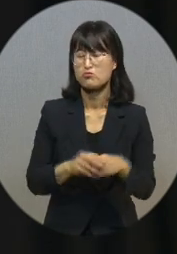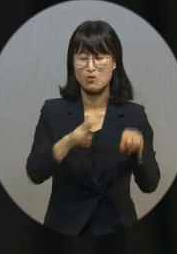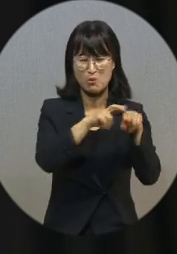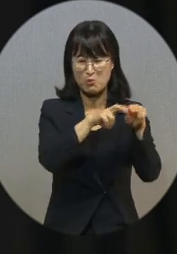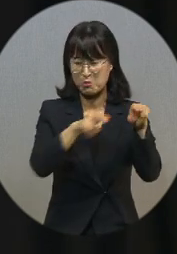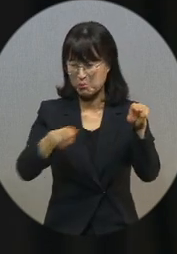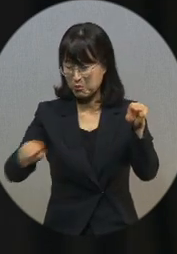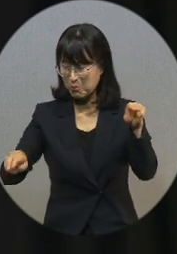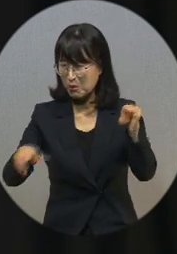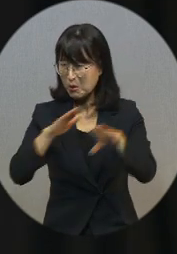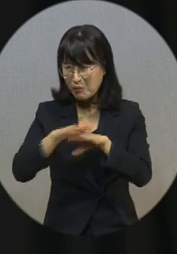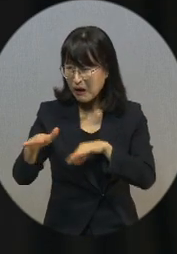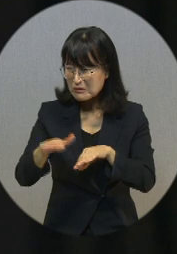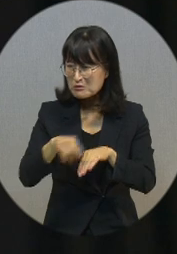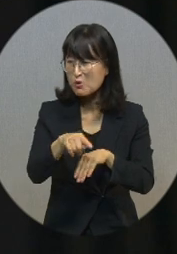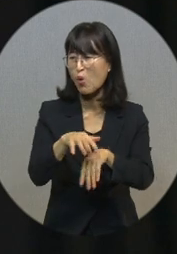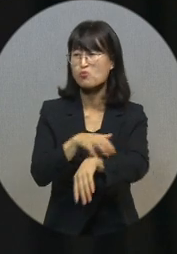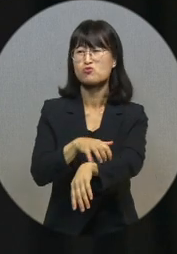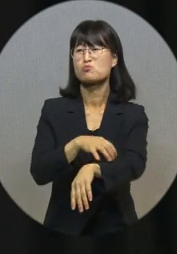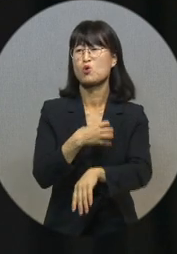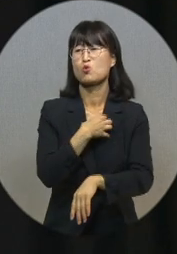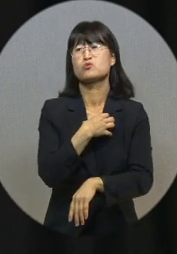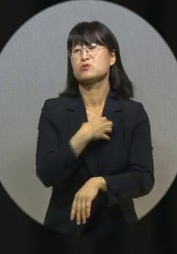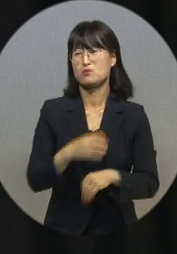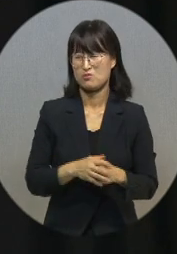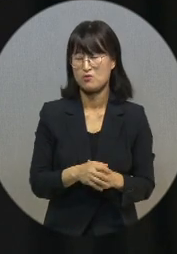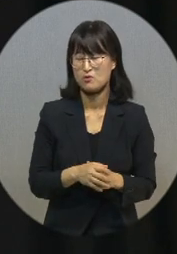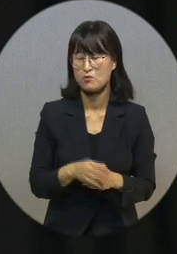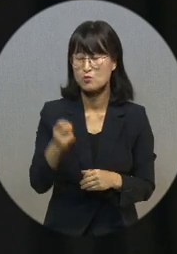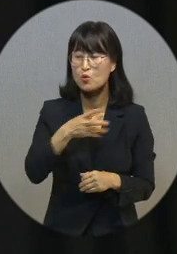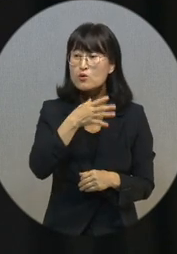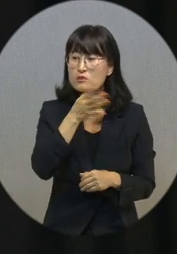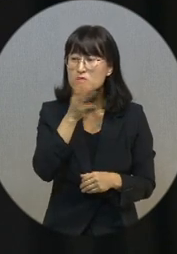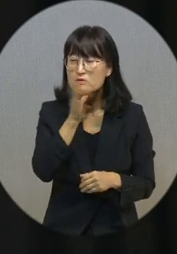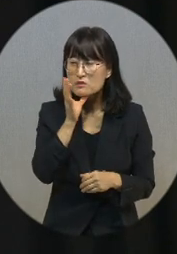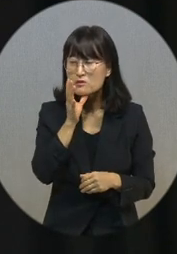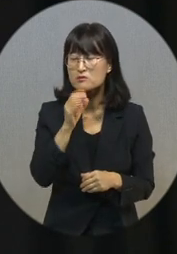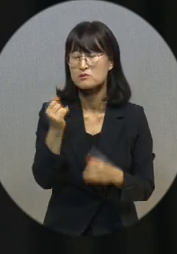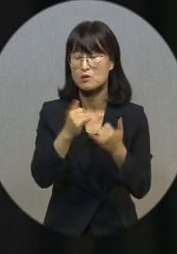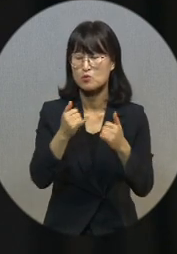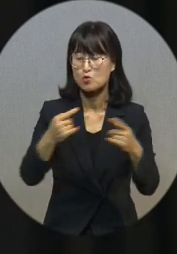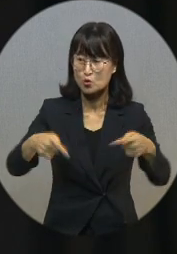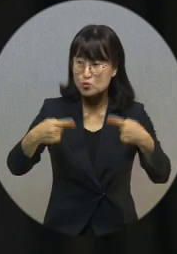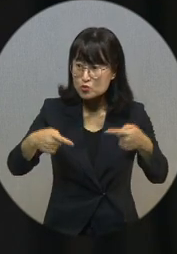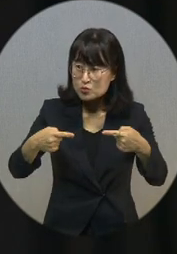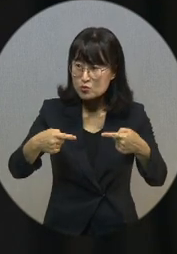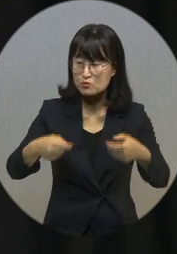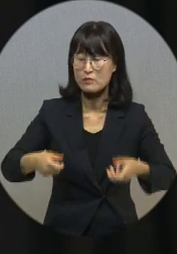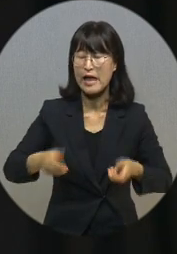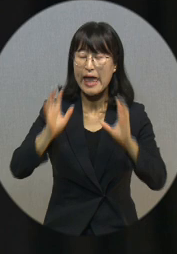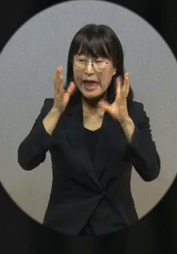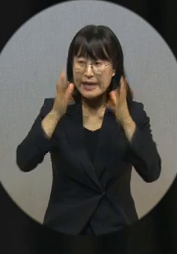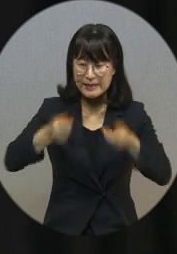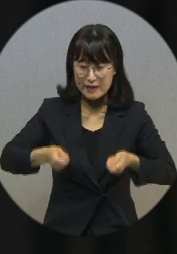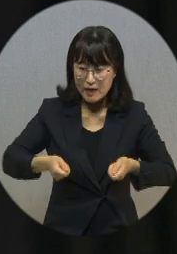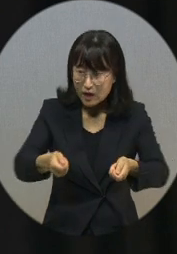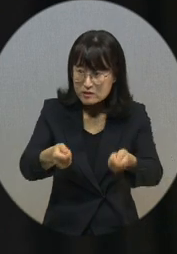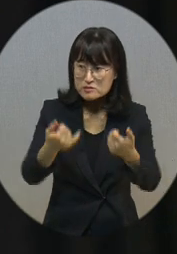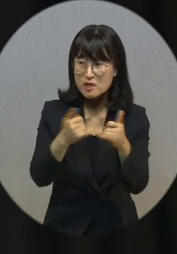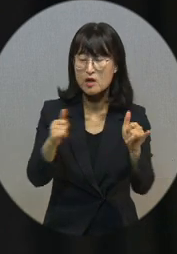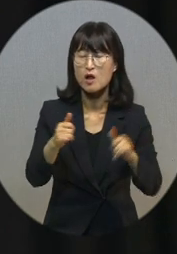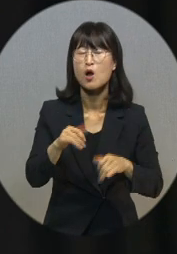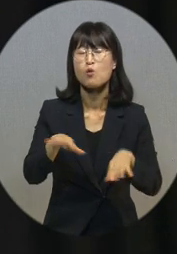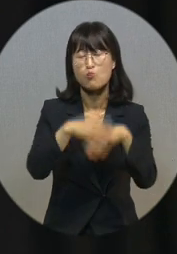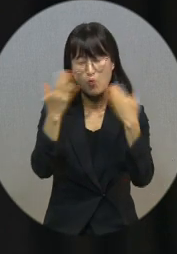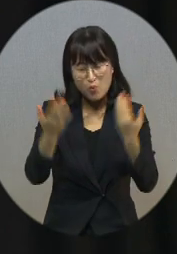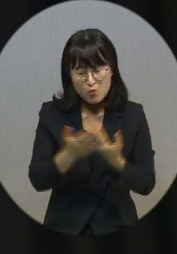아닌 장애인 당사자나 또 노약자나 또 유모차를 사용하시는 모든 분들이 좀 편안하게 이용할 수 있고